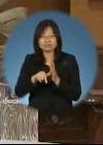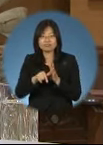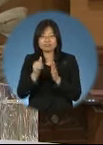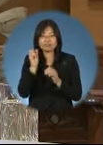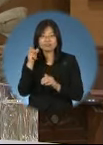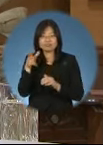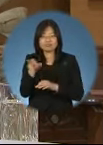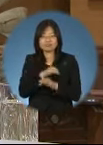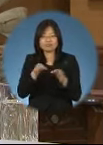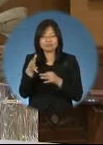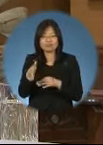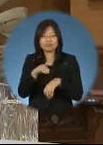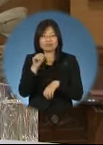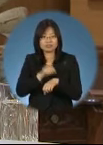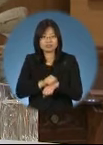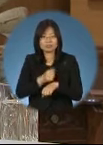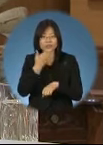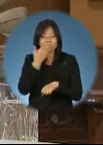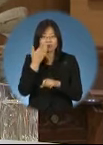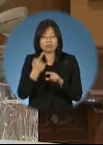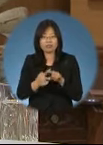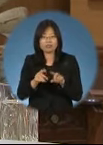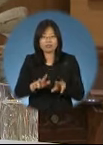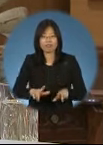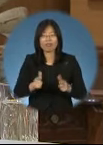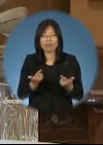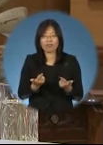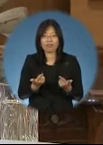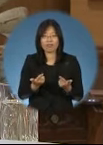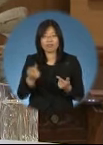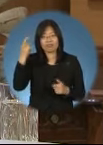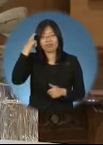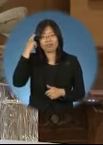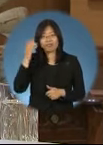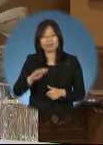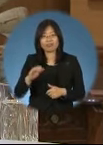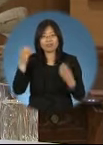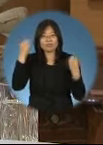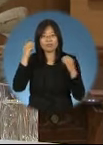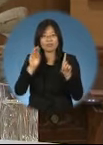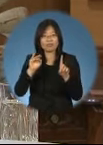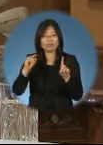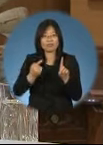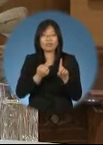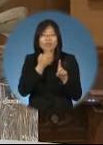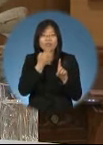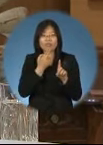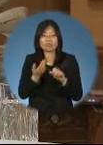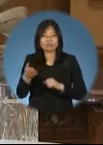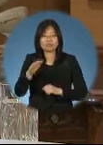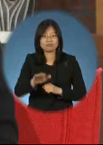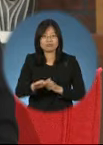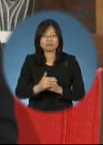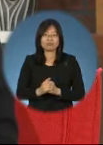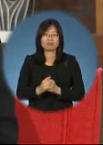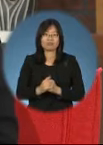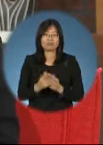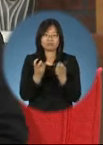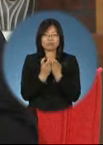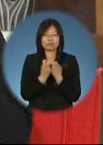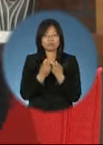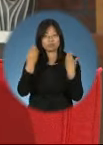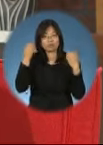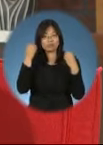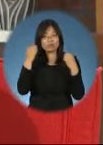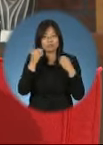경영학 잘 나가는 학문을 하시다가 이건 아니다 싶은데 예. 무용이라고는 한 번도 해본 적이 없는데 아니 어떻게 춤이